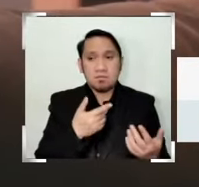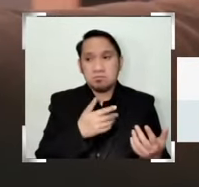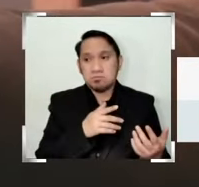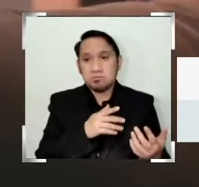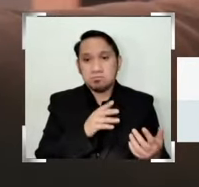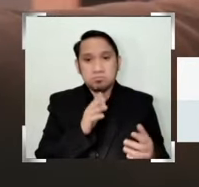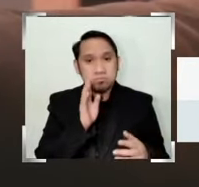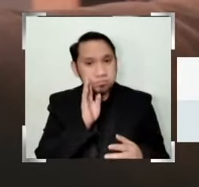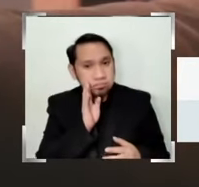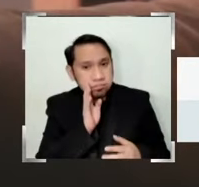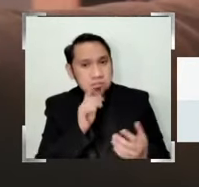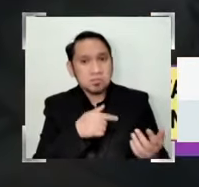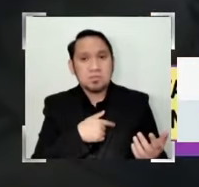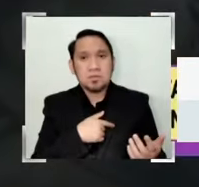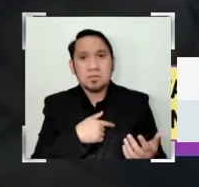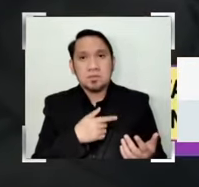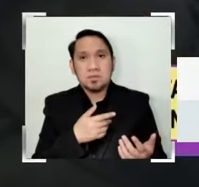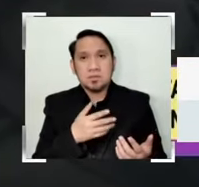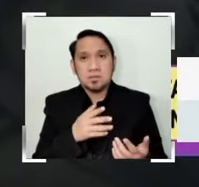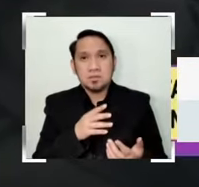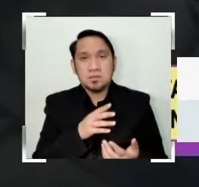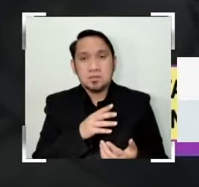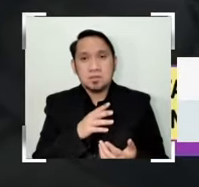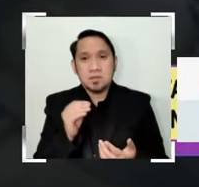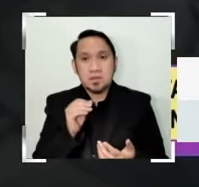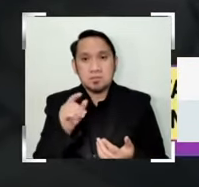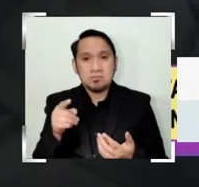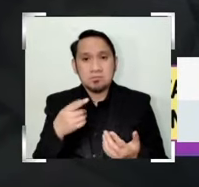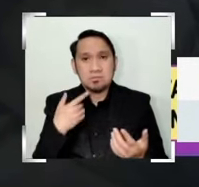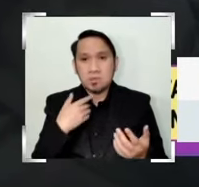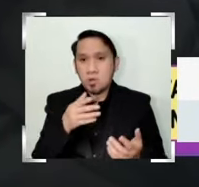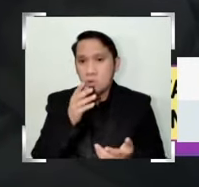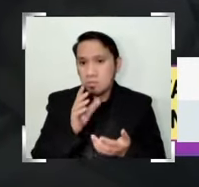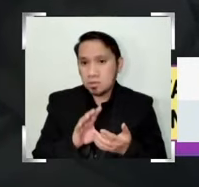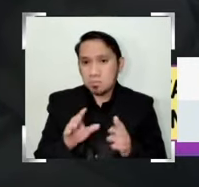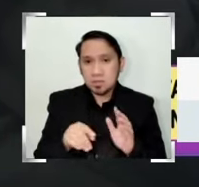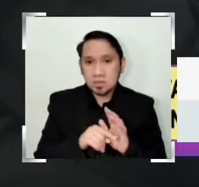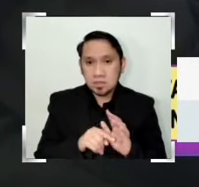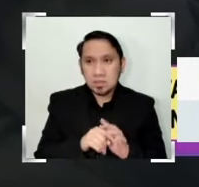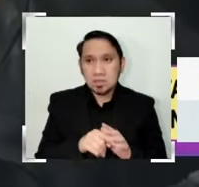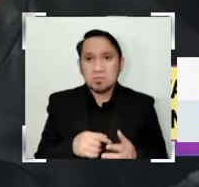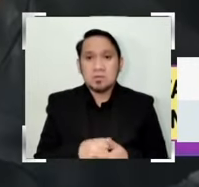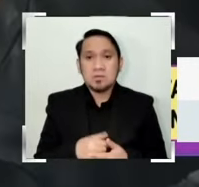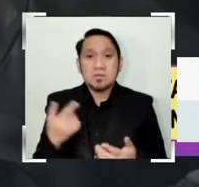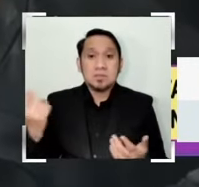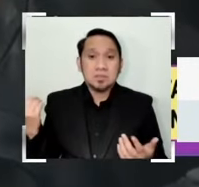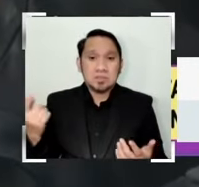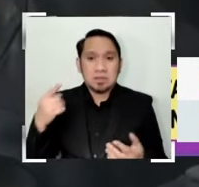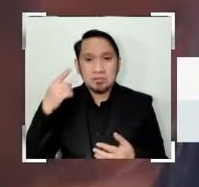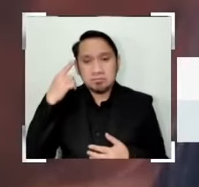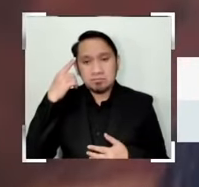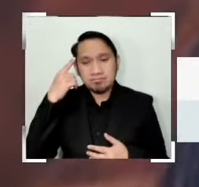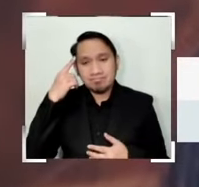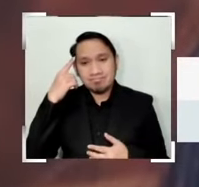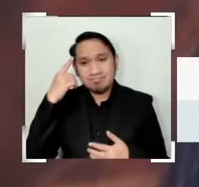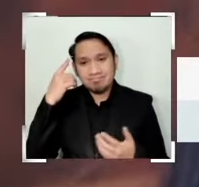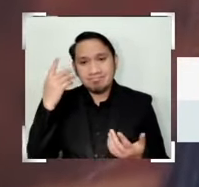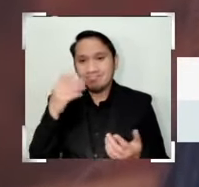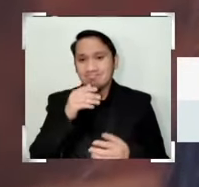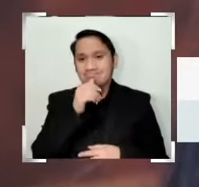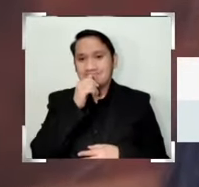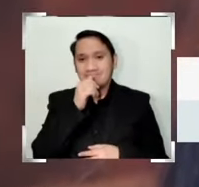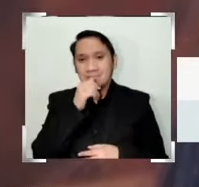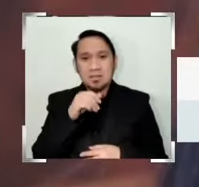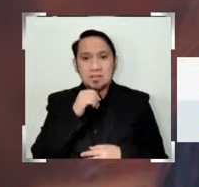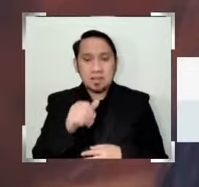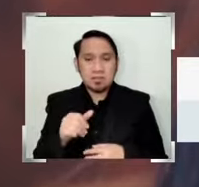pre-prod meetings and call me little producer. Anya, nanahimik na lang siya para hindi na lumaki ang issue. At isang bagay lang